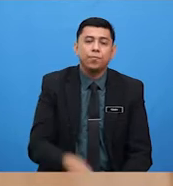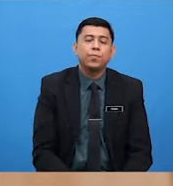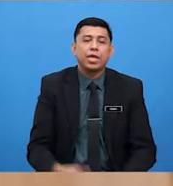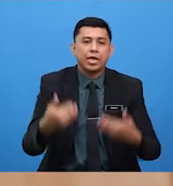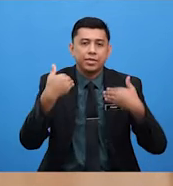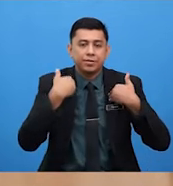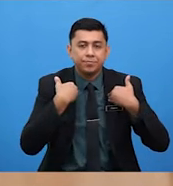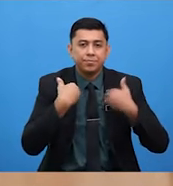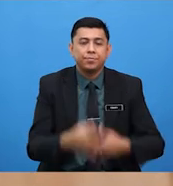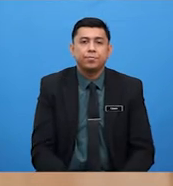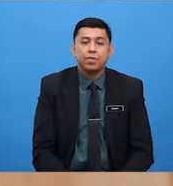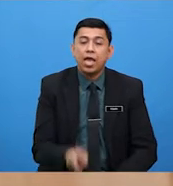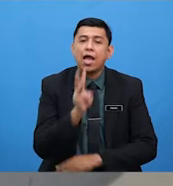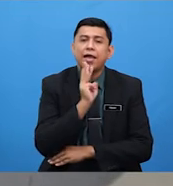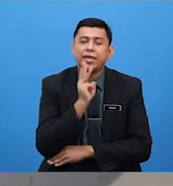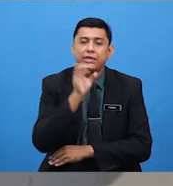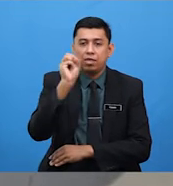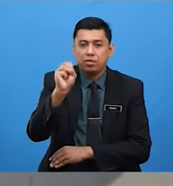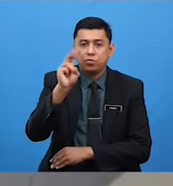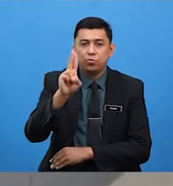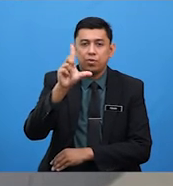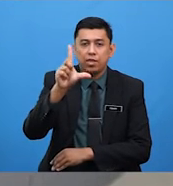mengandungi air sulin.